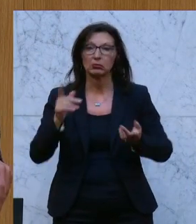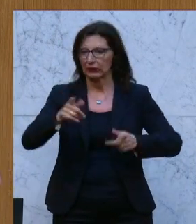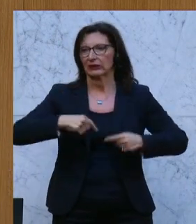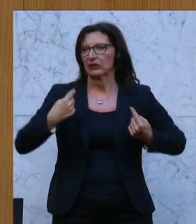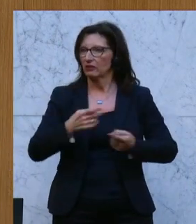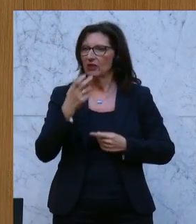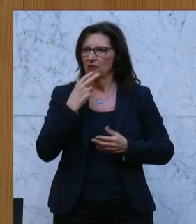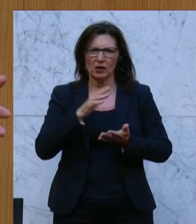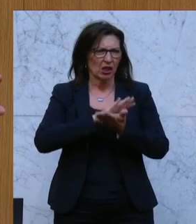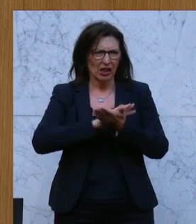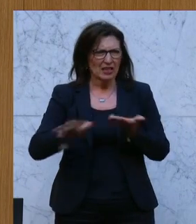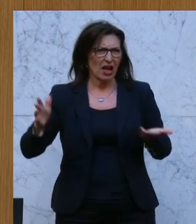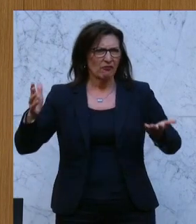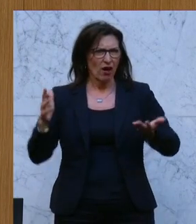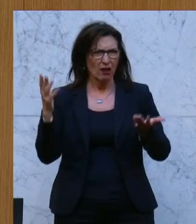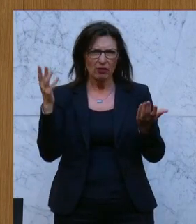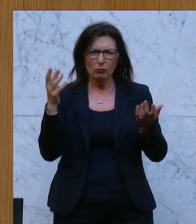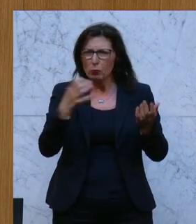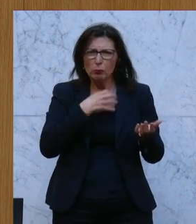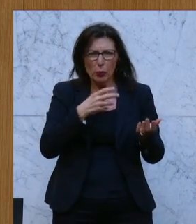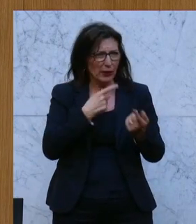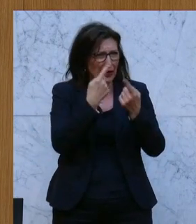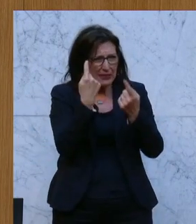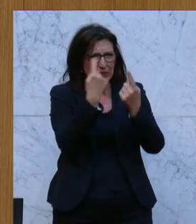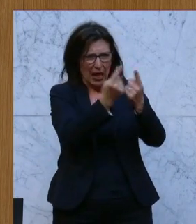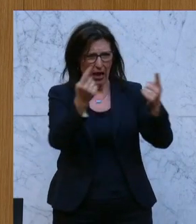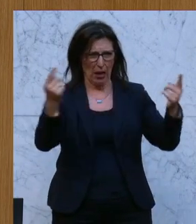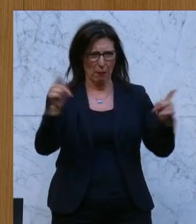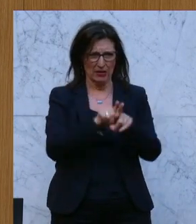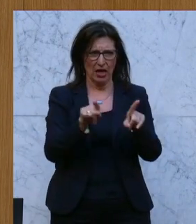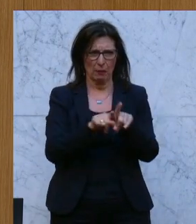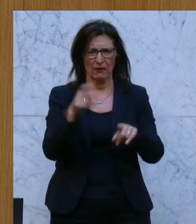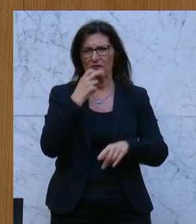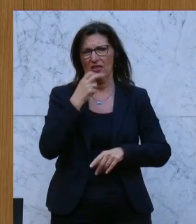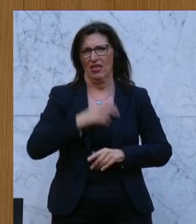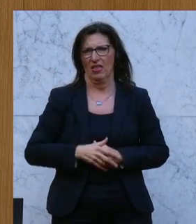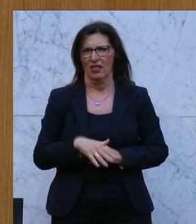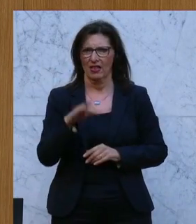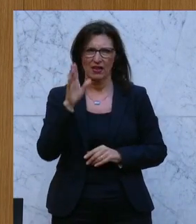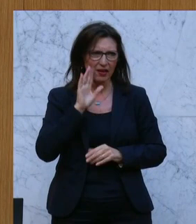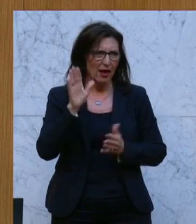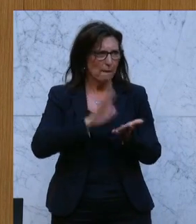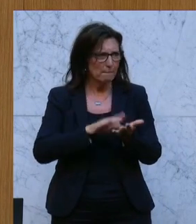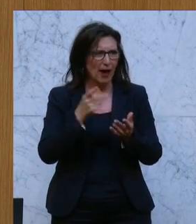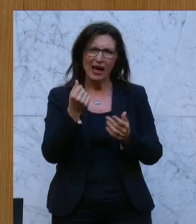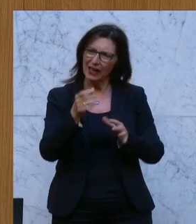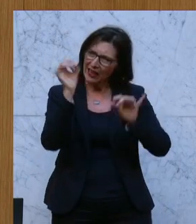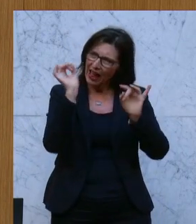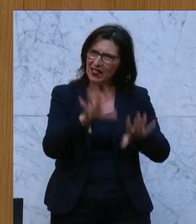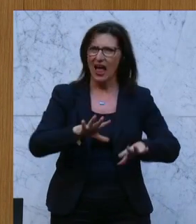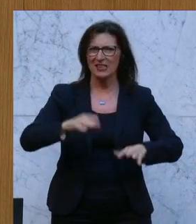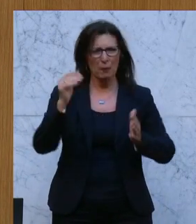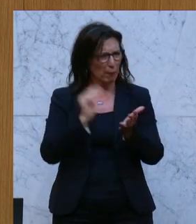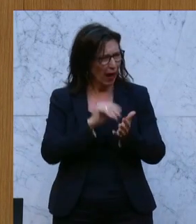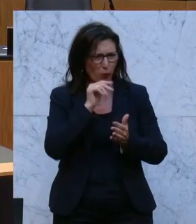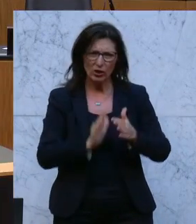ganz einfach und das ist auch das, was die Bürger wollen, meine sehr geehrten Damen und Herren, lassen Sie das Bargeld endlich in Ruhe und wir brauchen keine